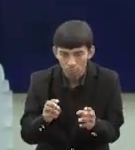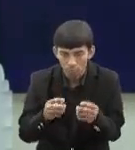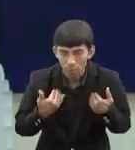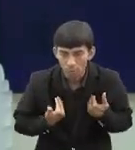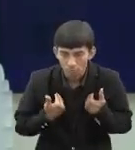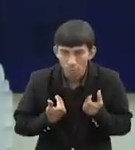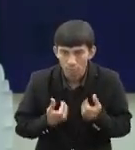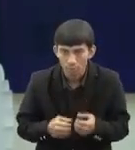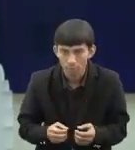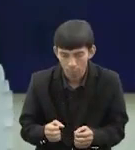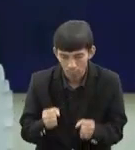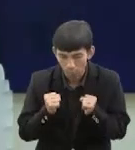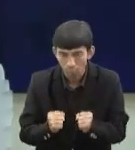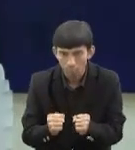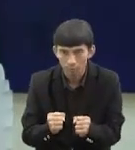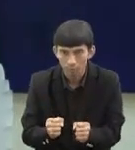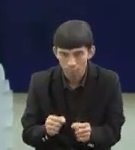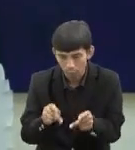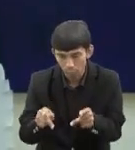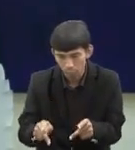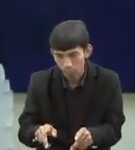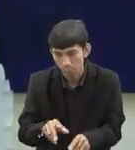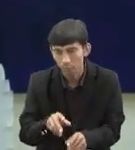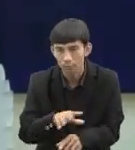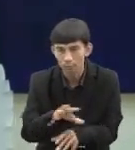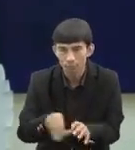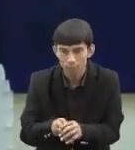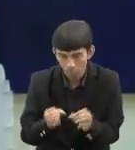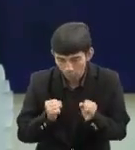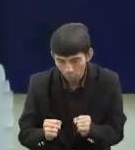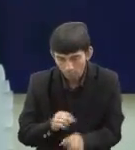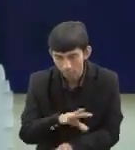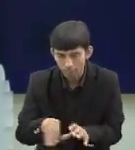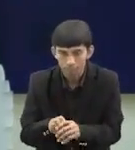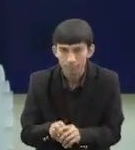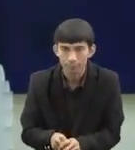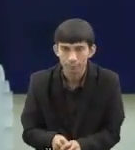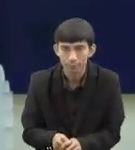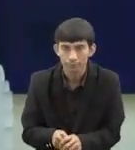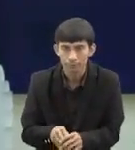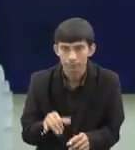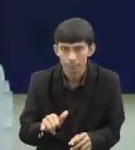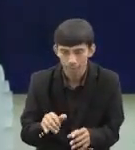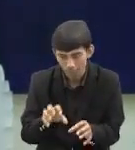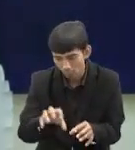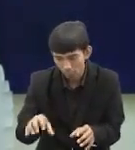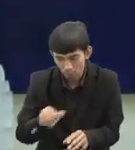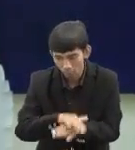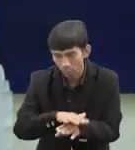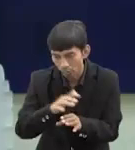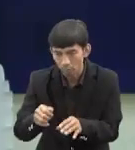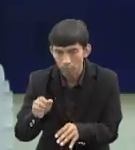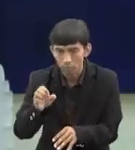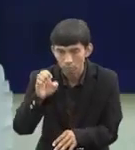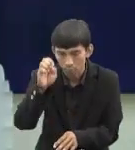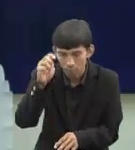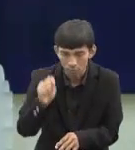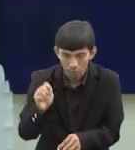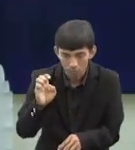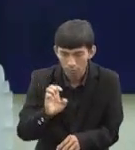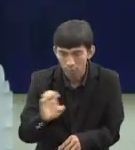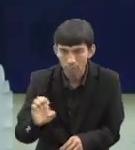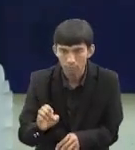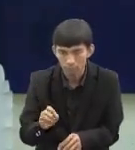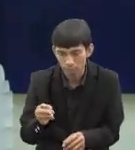có bộ phía mô nốt cực cực nghĩa bằng tiền ọ. Nơi đông bọn phân nông phía ấy sàn, đầy bật